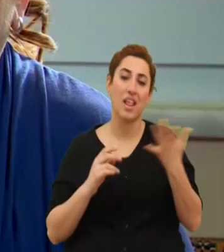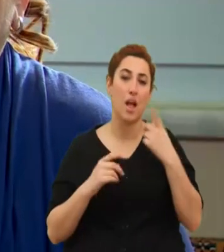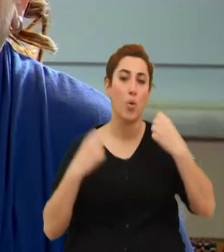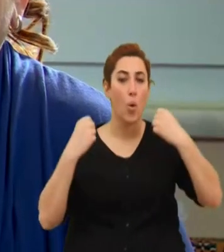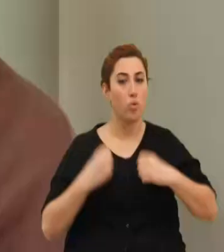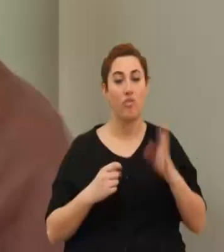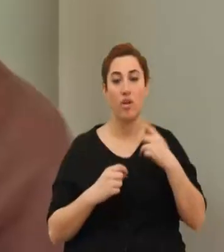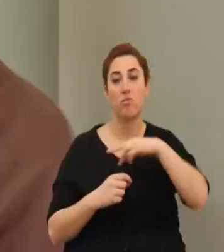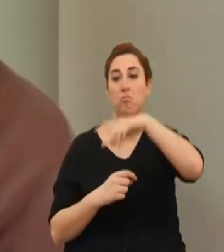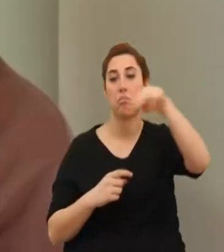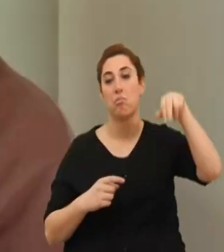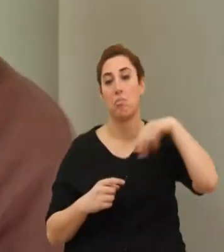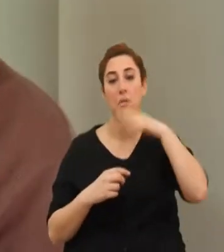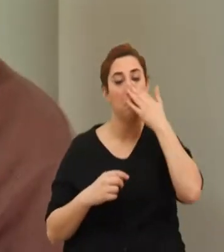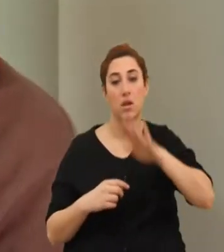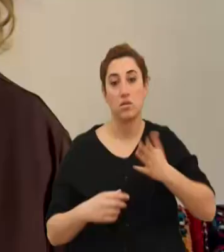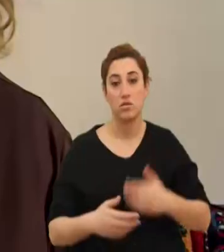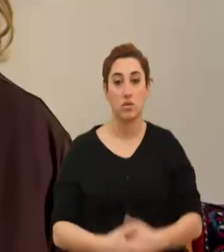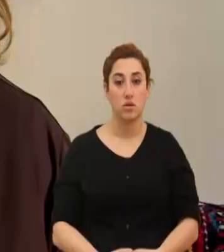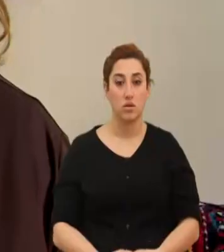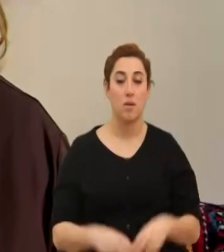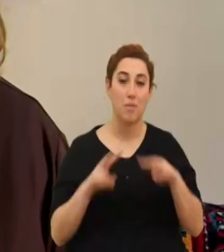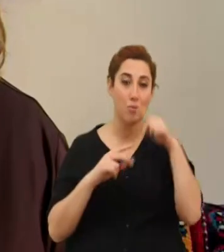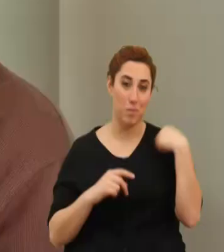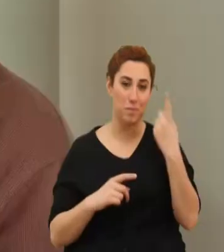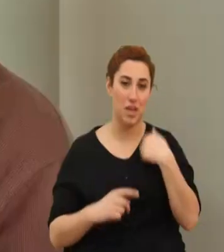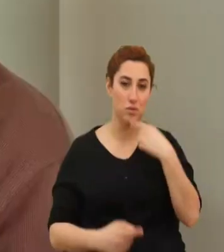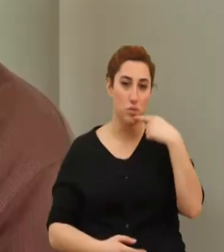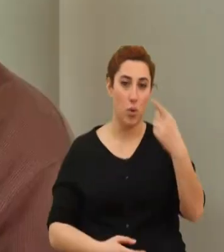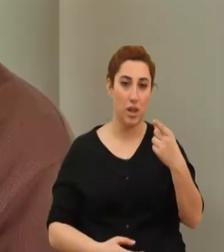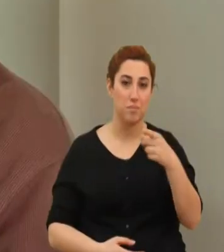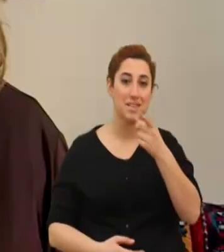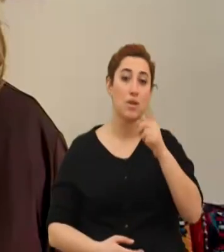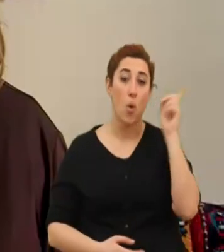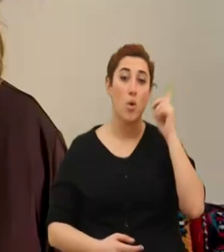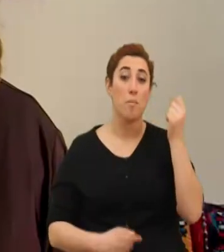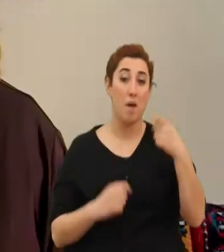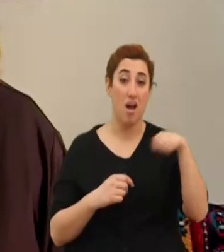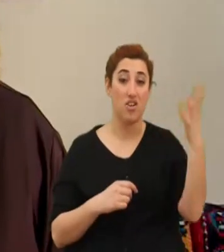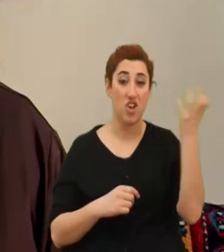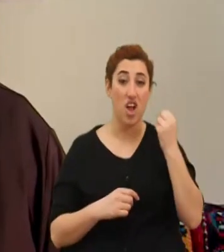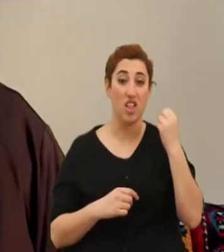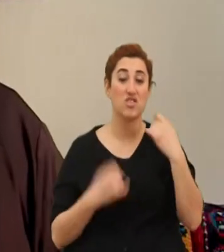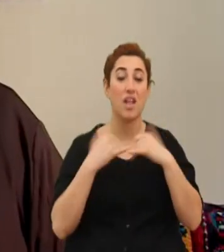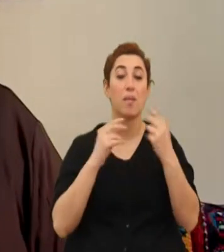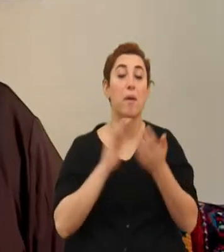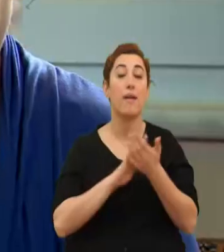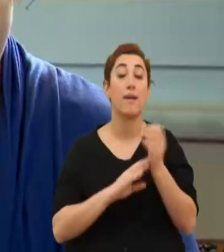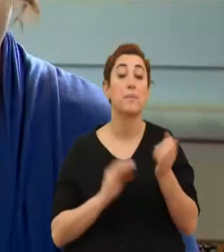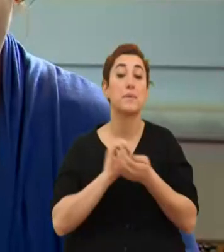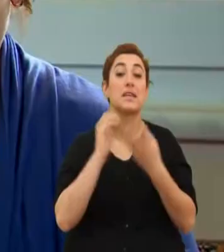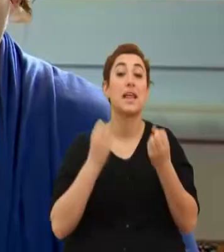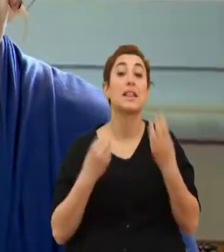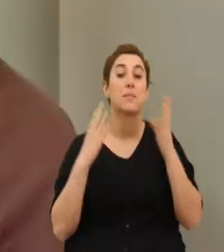ya oturacaksın ya iki tur atıp bekleyeceksin işte. Mahmut Bey, ben sana bir şey söyleyeyim mi? Senin oradan alacağın üç kuruş parayla tatil parası çıkmaz,